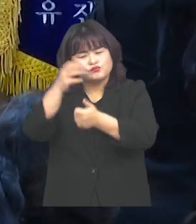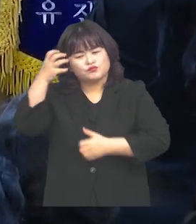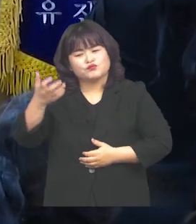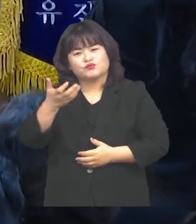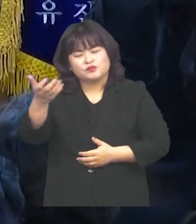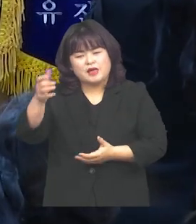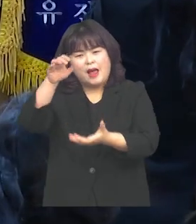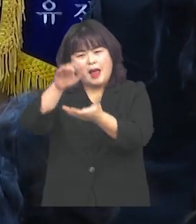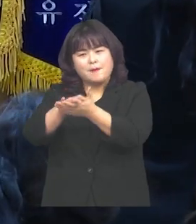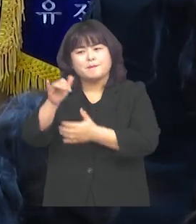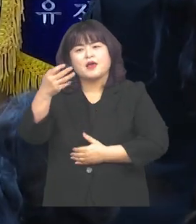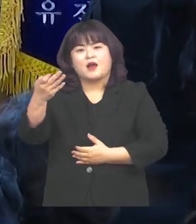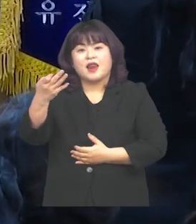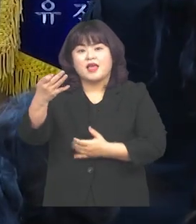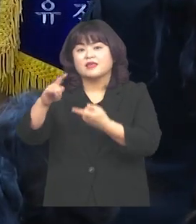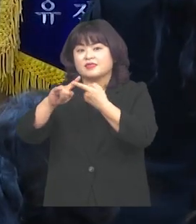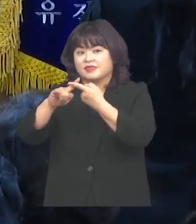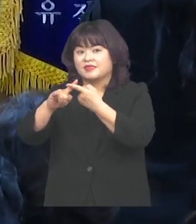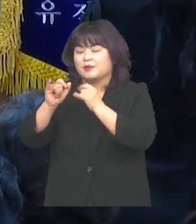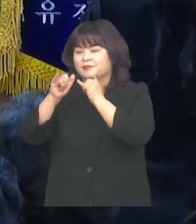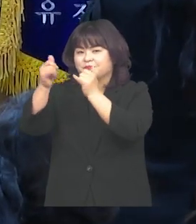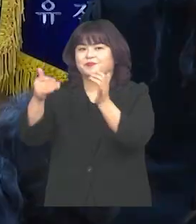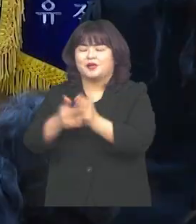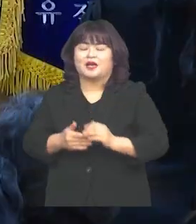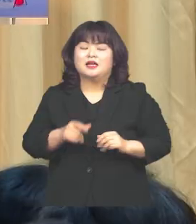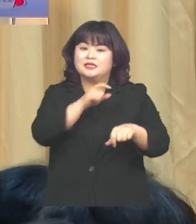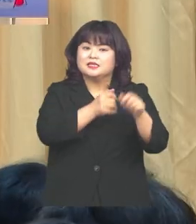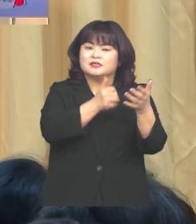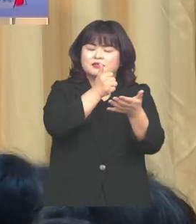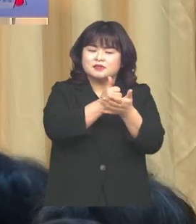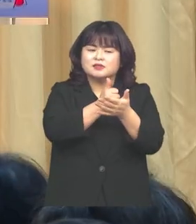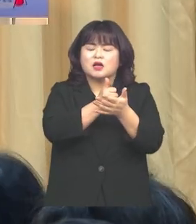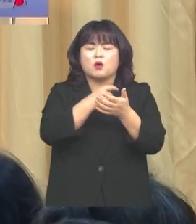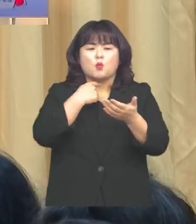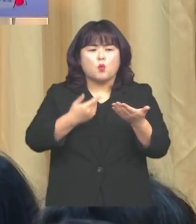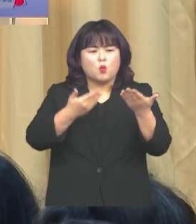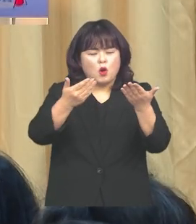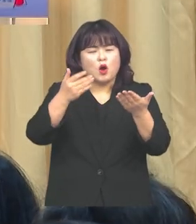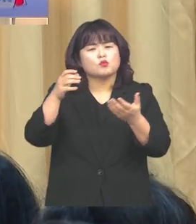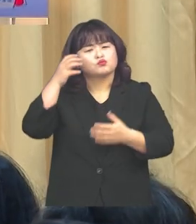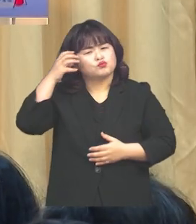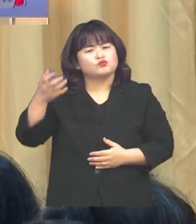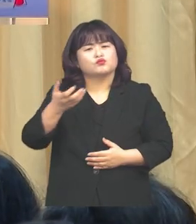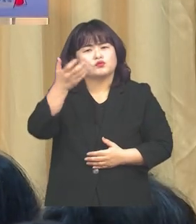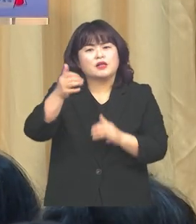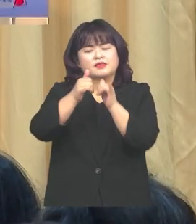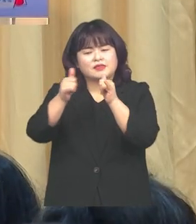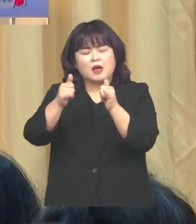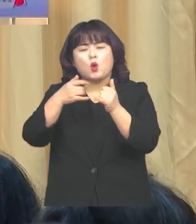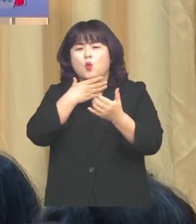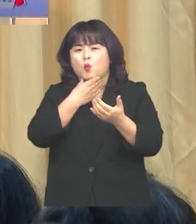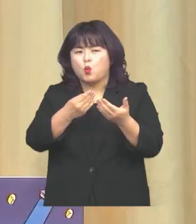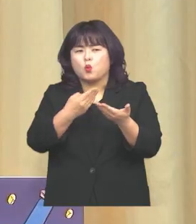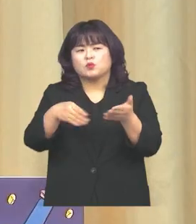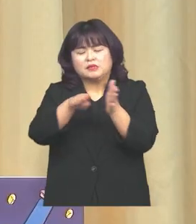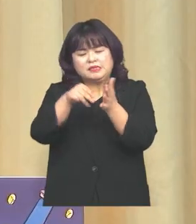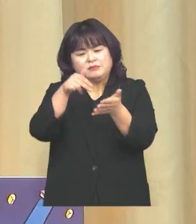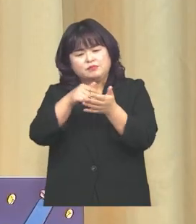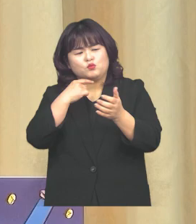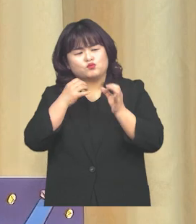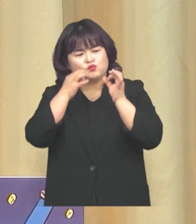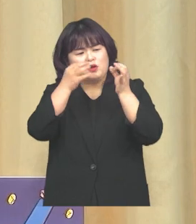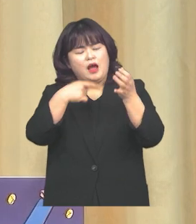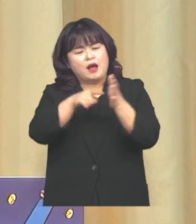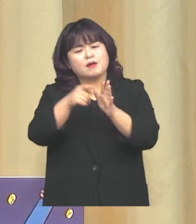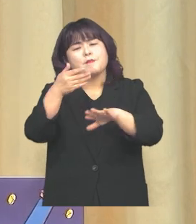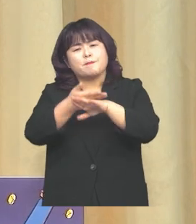봉사자 후원자 14명에게 표창이 수여됐습니다. 이 시장은 자원봉사자와 후원자들의 노력으로 복지관이